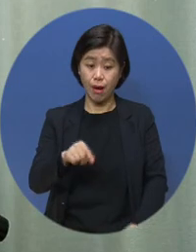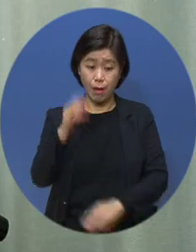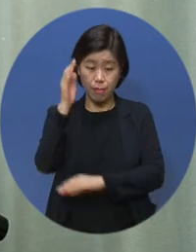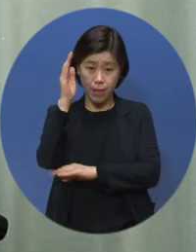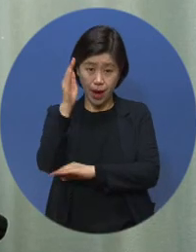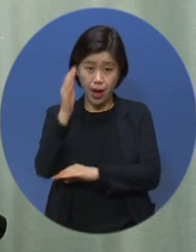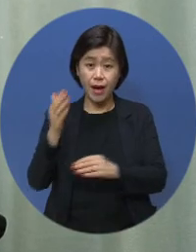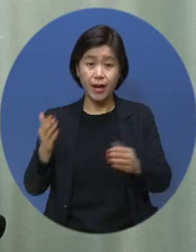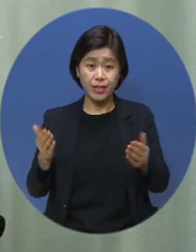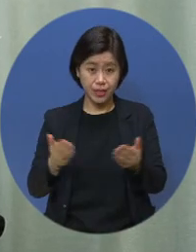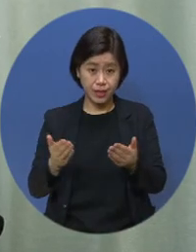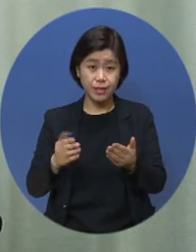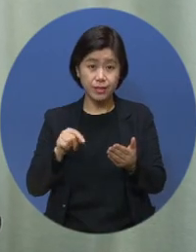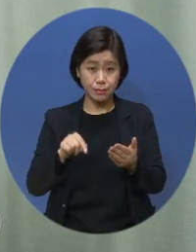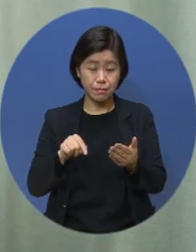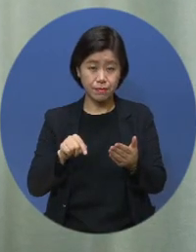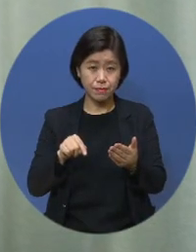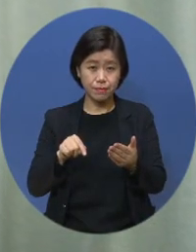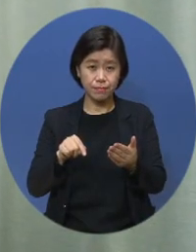지는